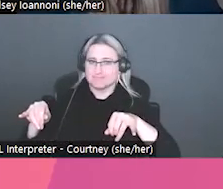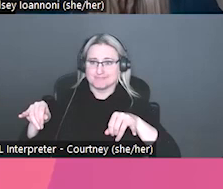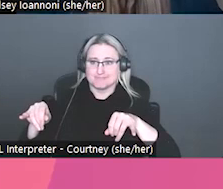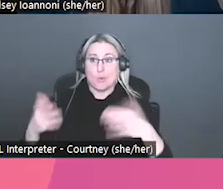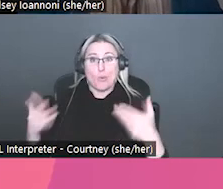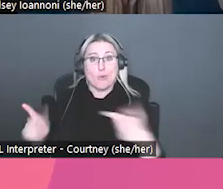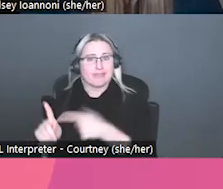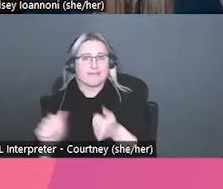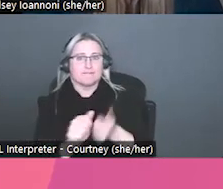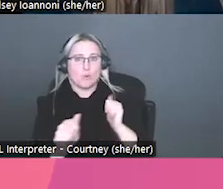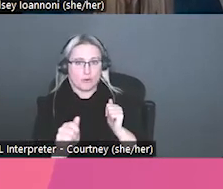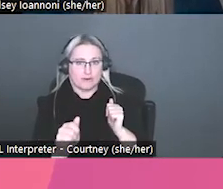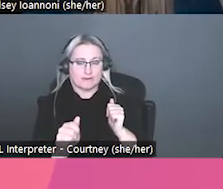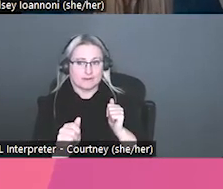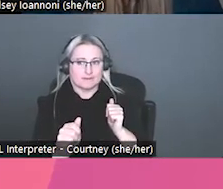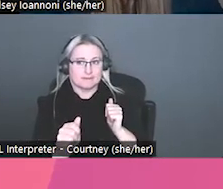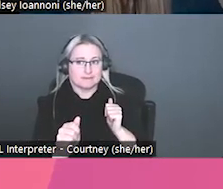différenciés